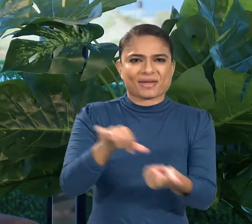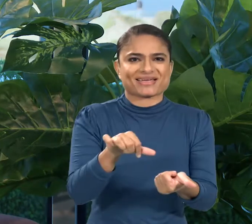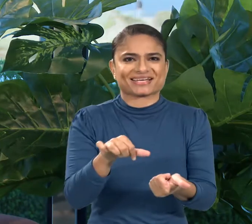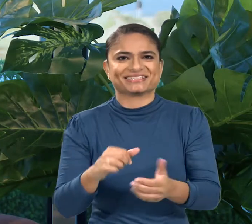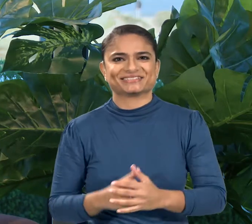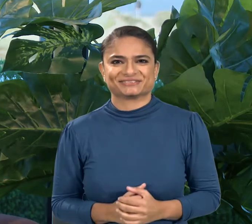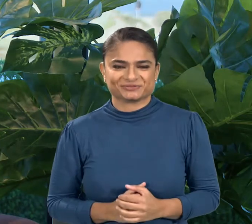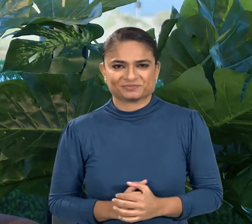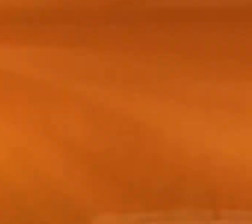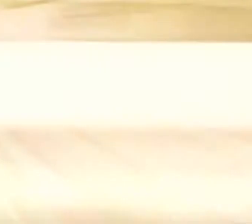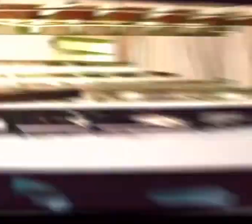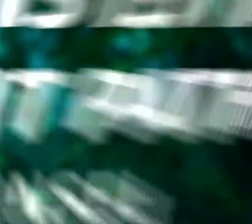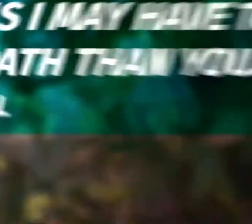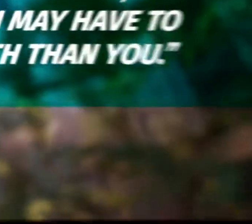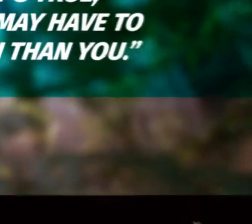hierdie advertensiebreek.